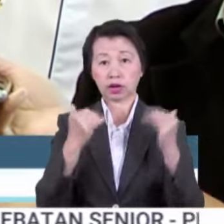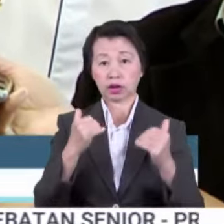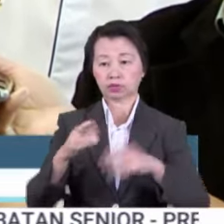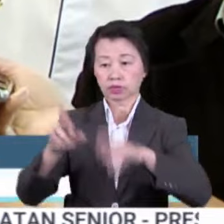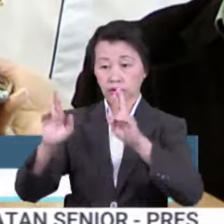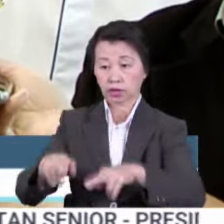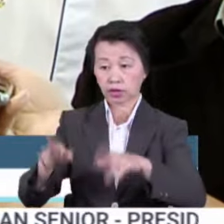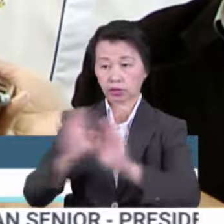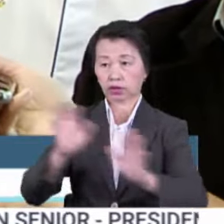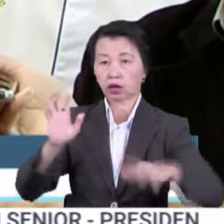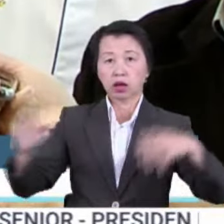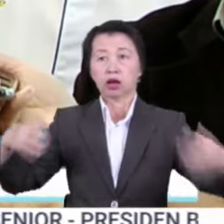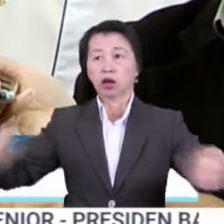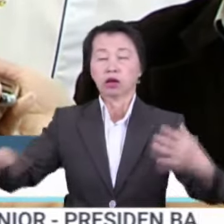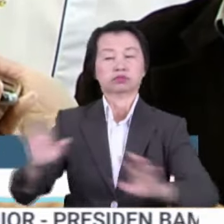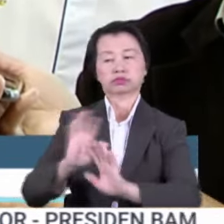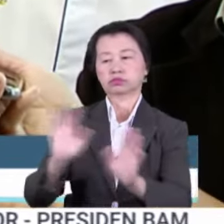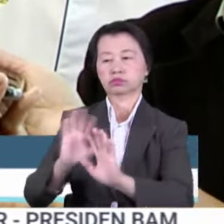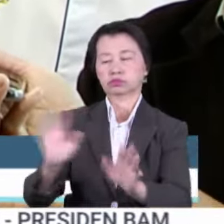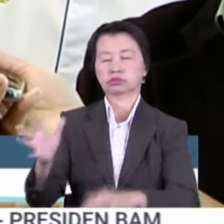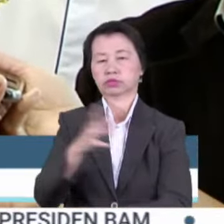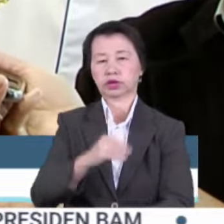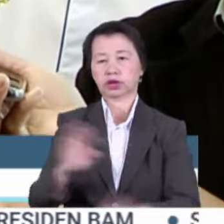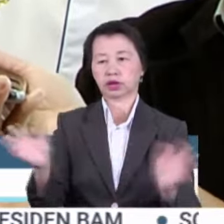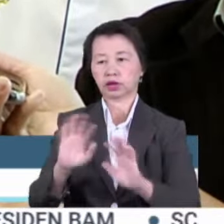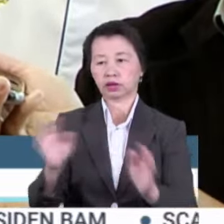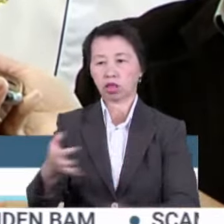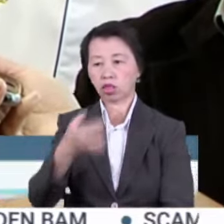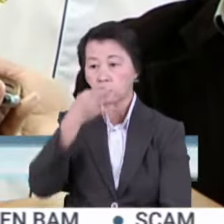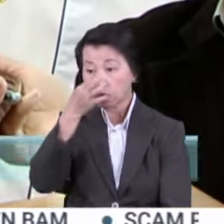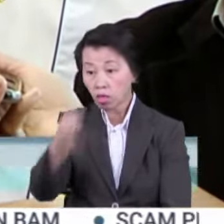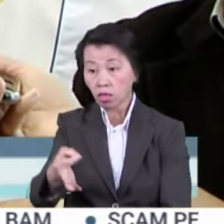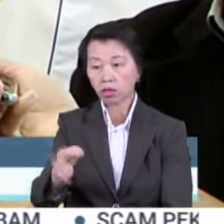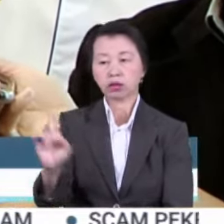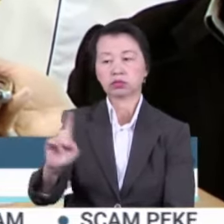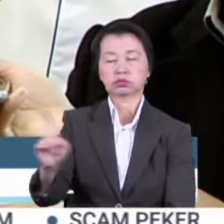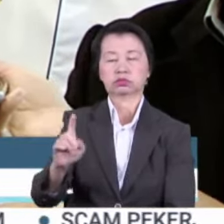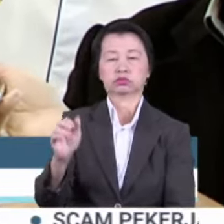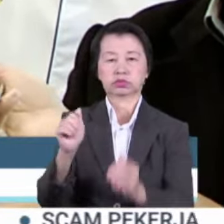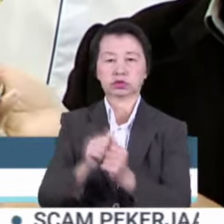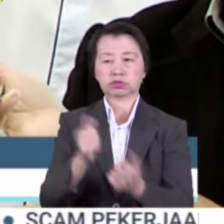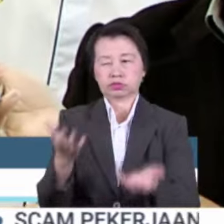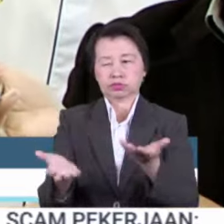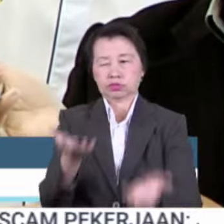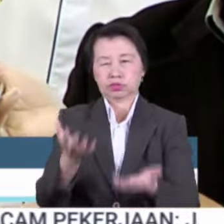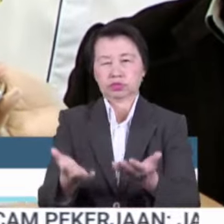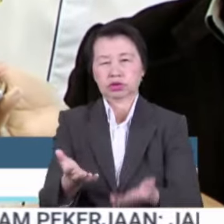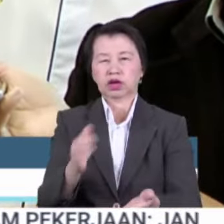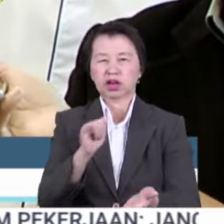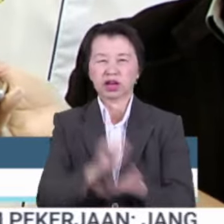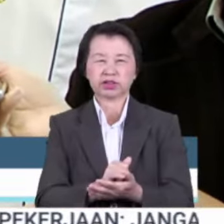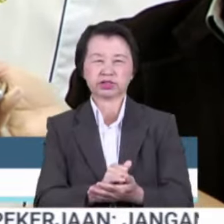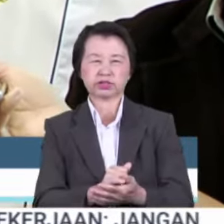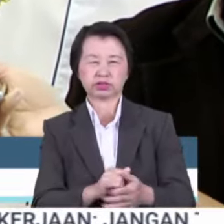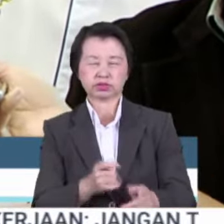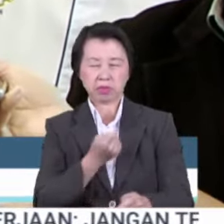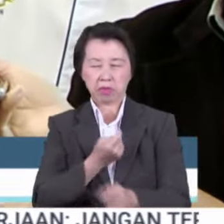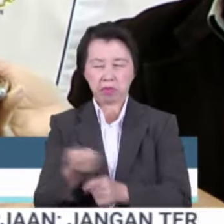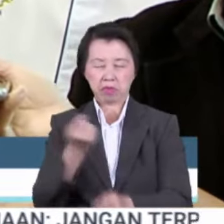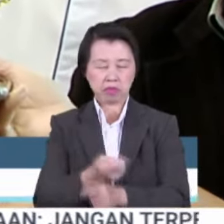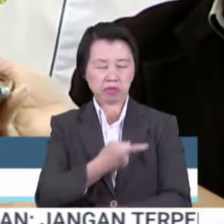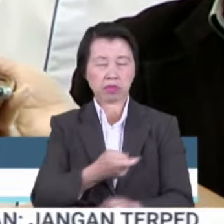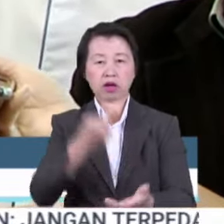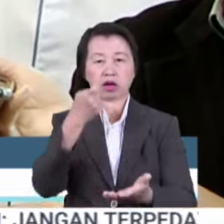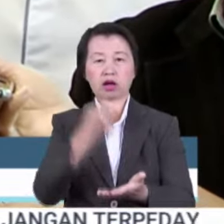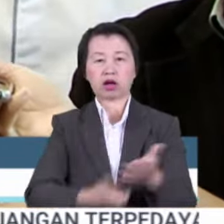dan juga tidak terpedaya dengan mungkin isu yang dimainkan harga